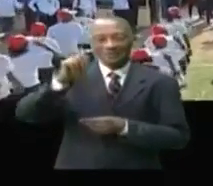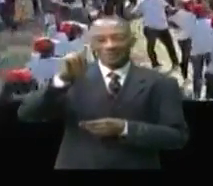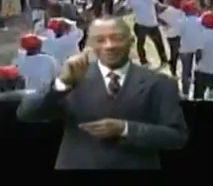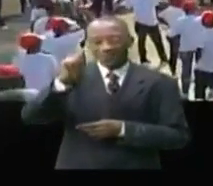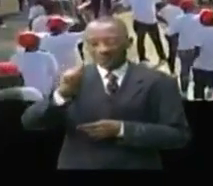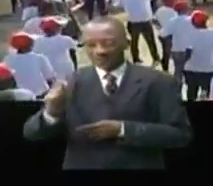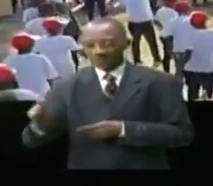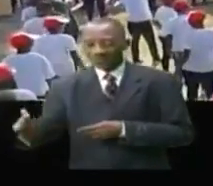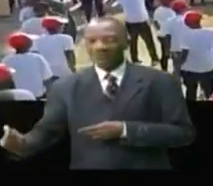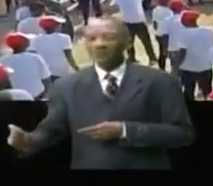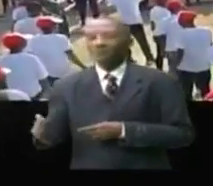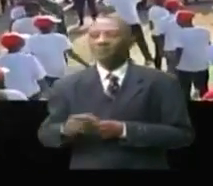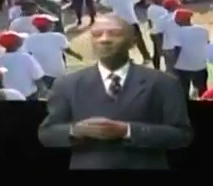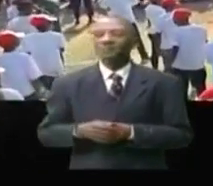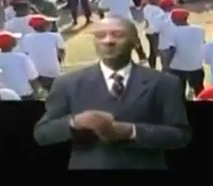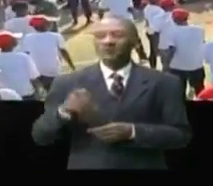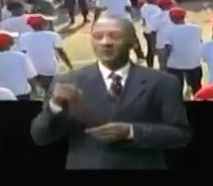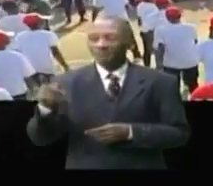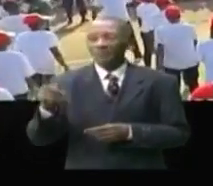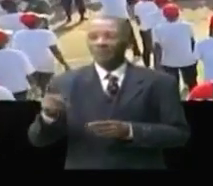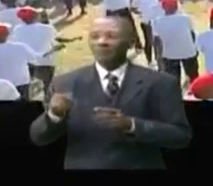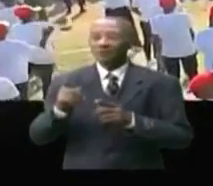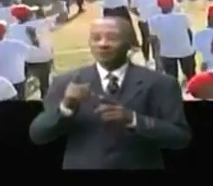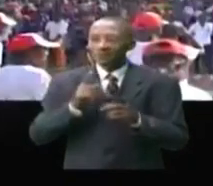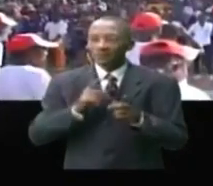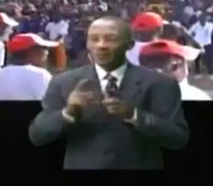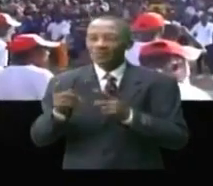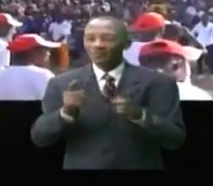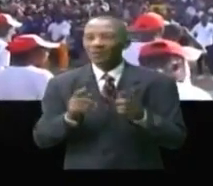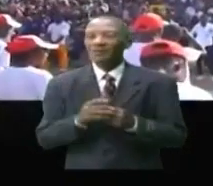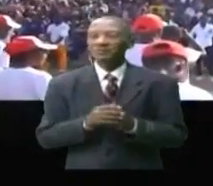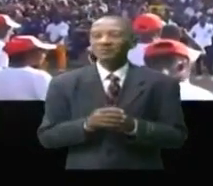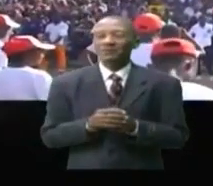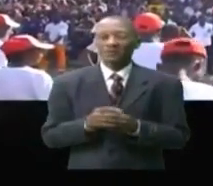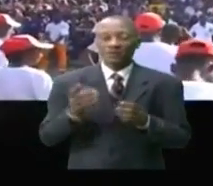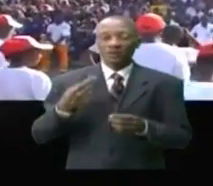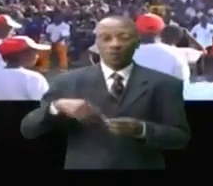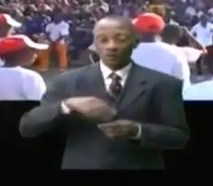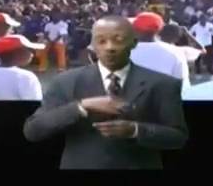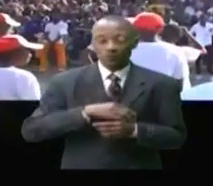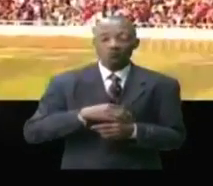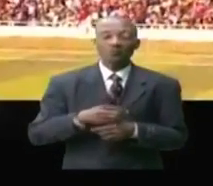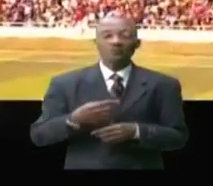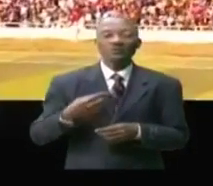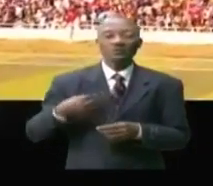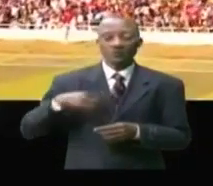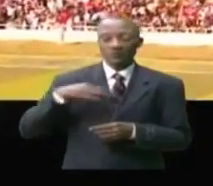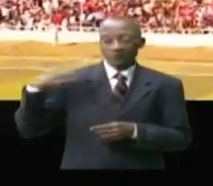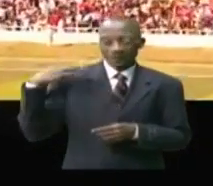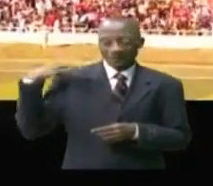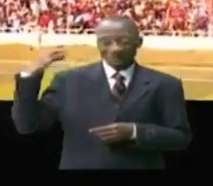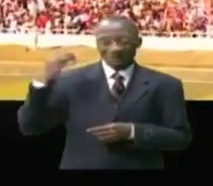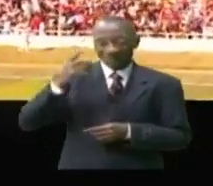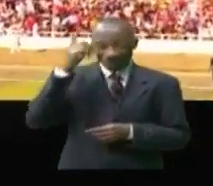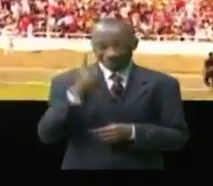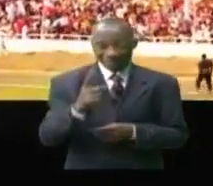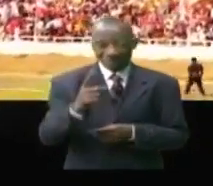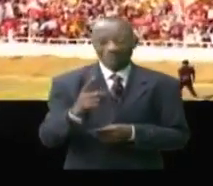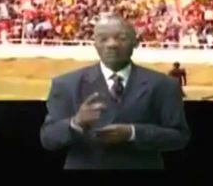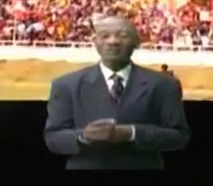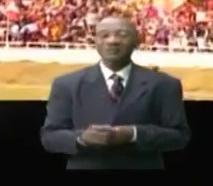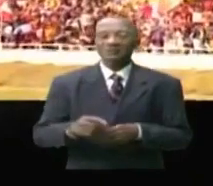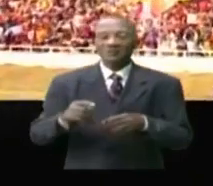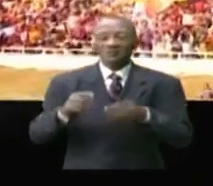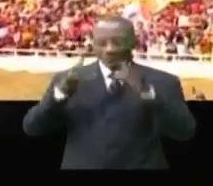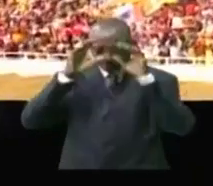accueillir. Félix Tshisekedi, c'est notre candidat aux élections présidentielles de 2023. Le développement de notre